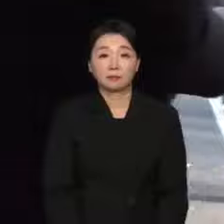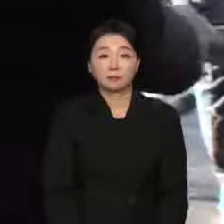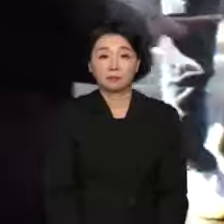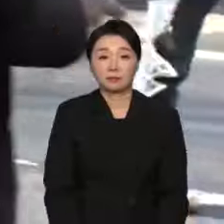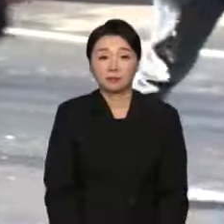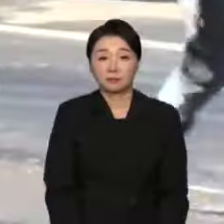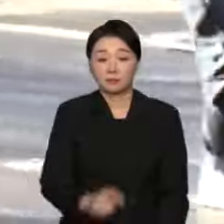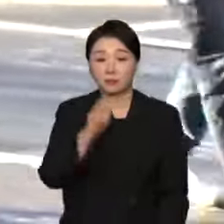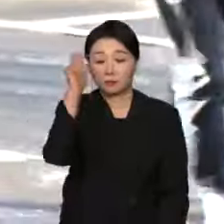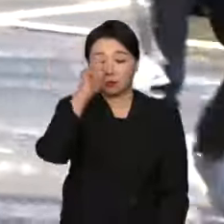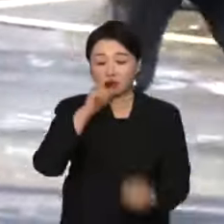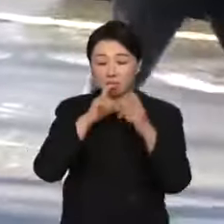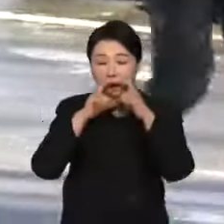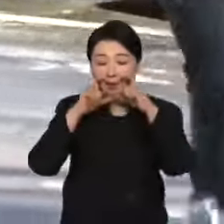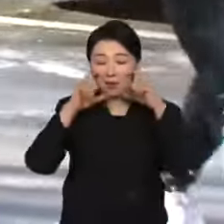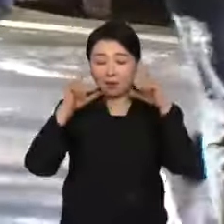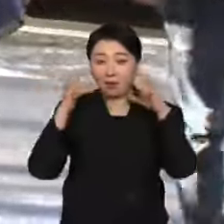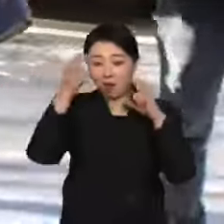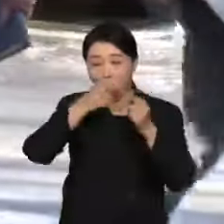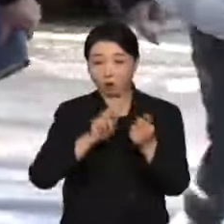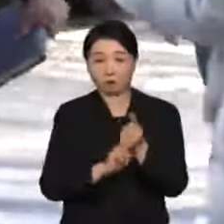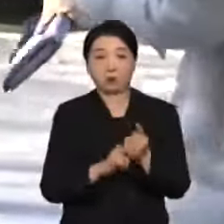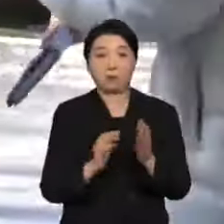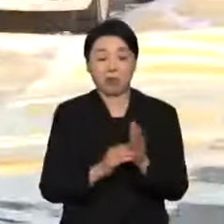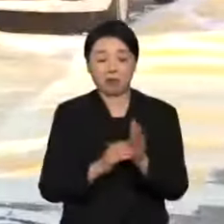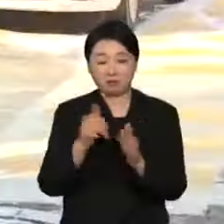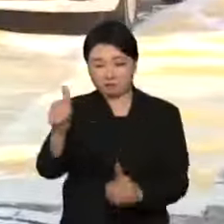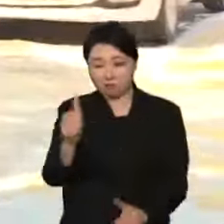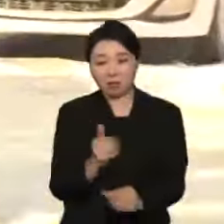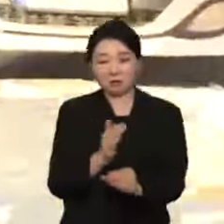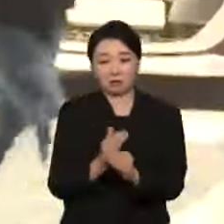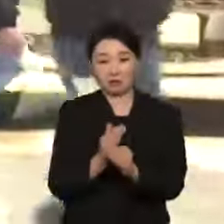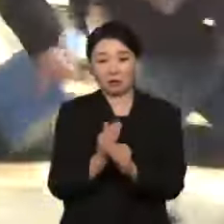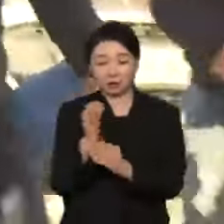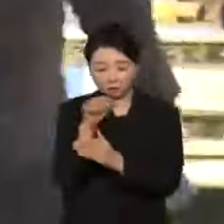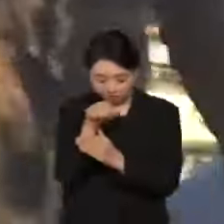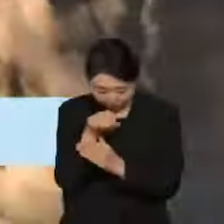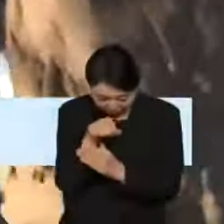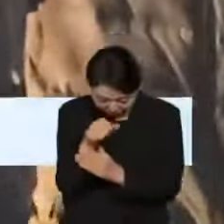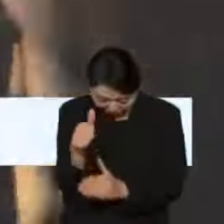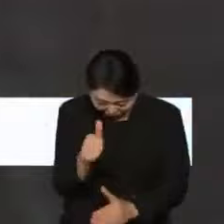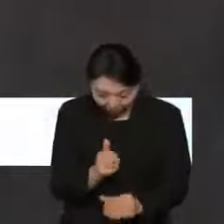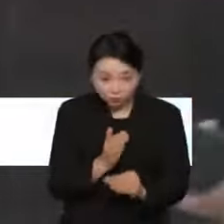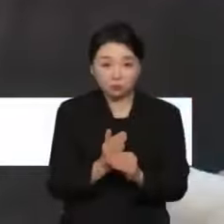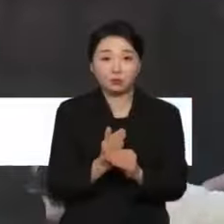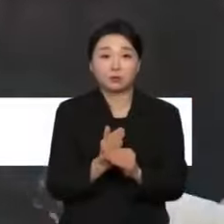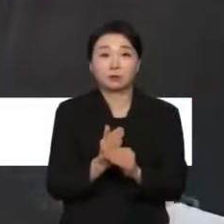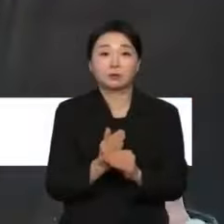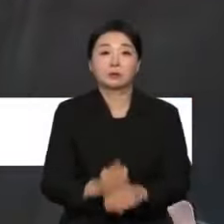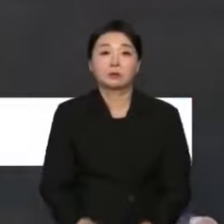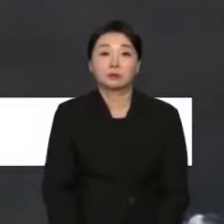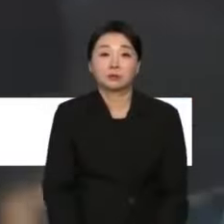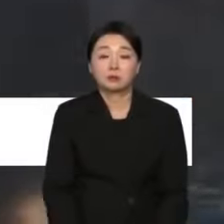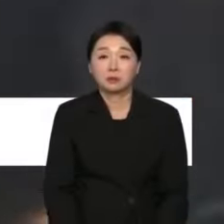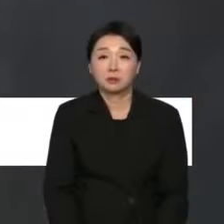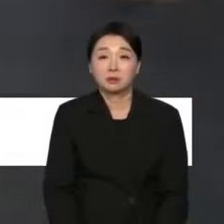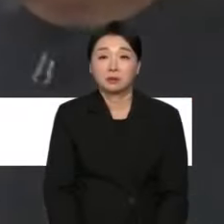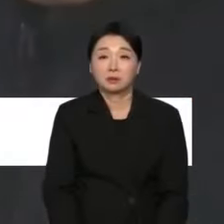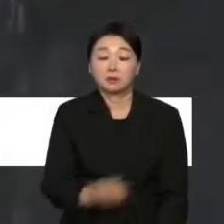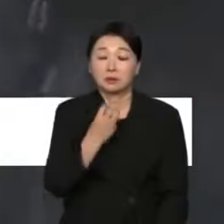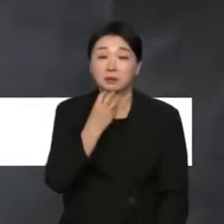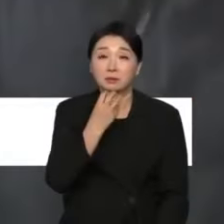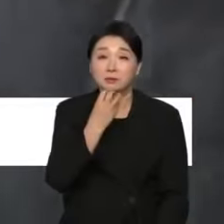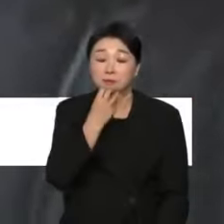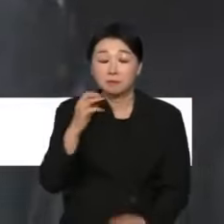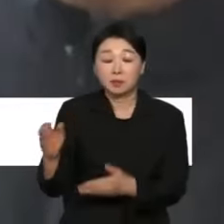모자와 마스크로 얼굴을 가린 남성이 법원으로 들어옵니다. 고개를 푹 숙였습니다. 지난달 30일 경기 고양에서 지난